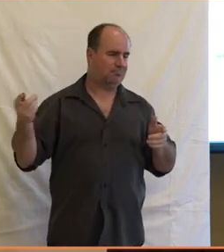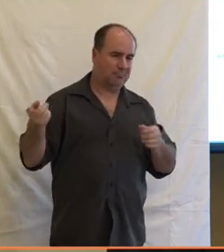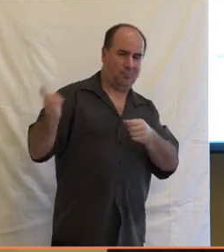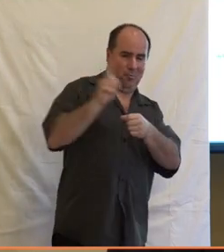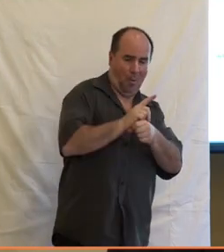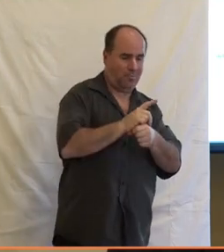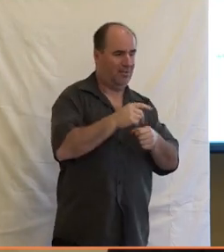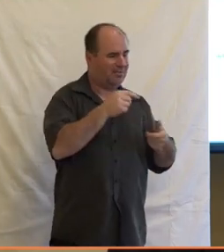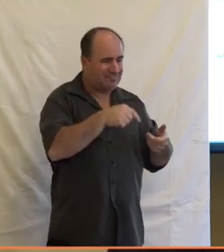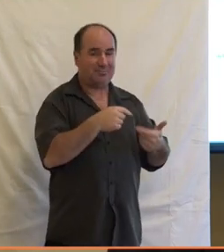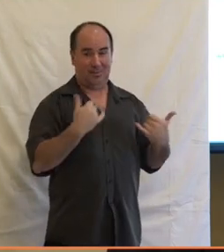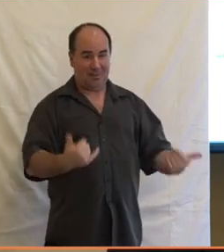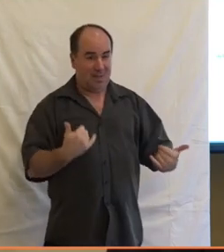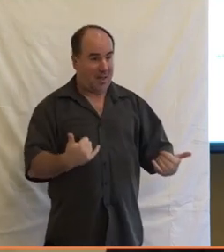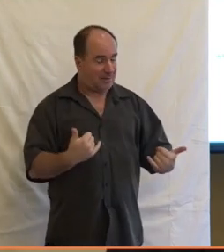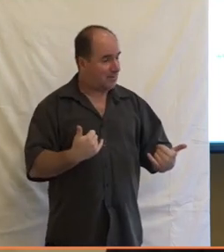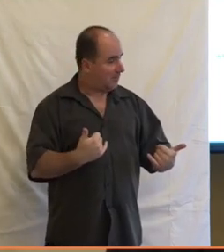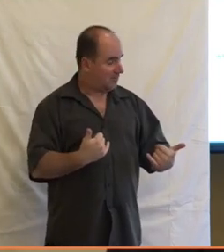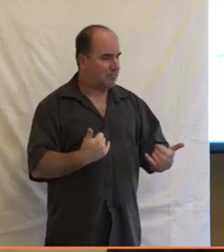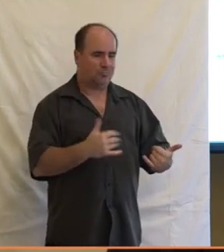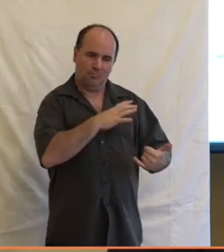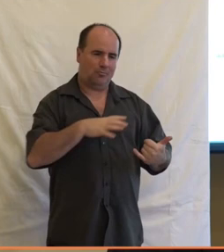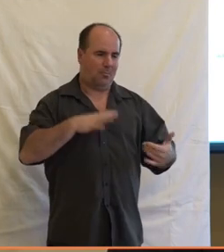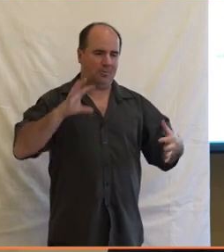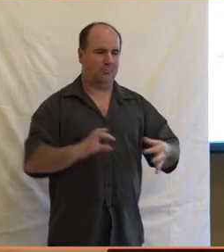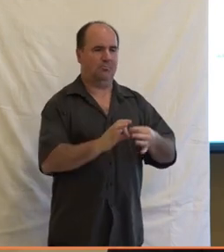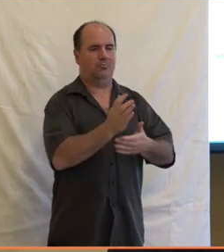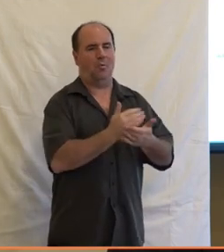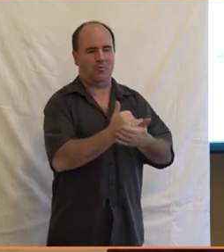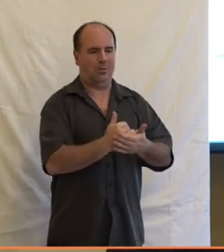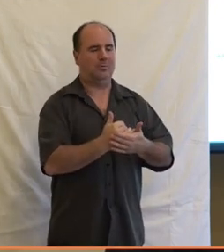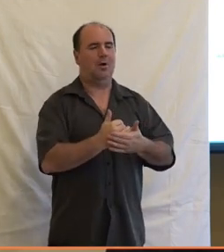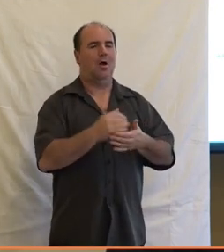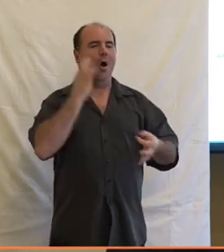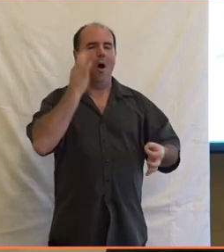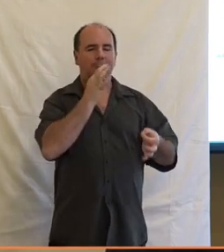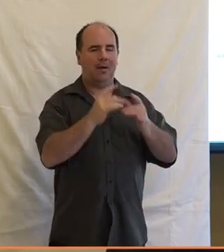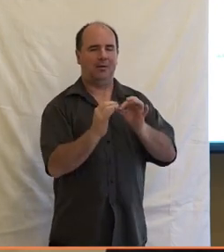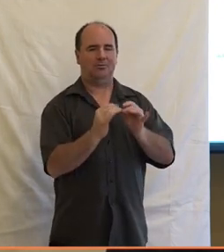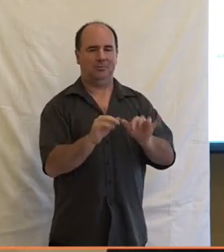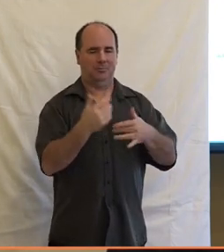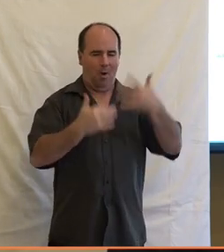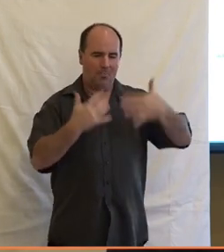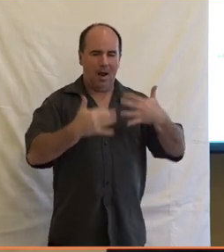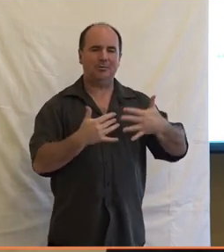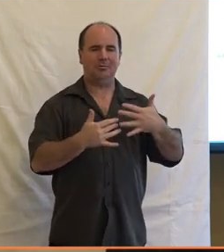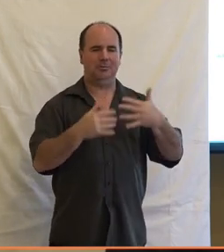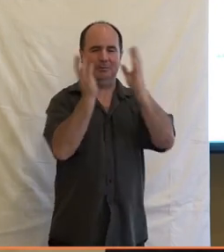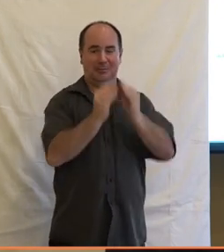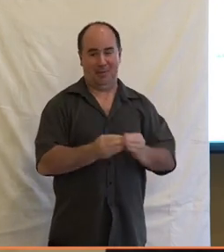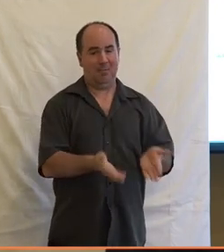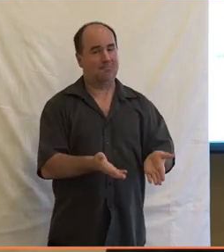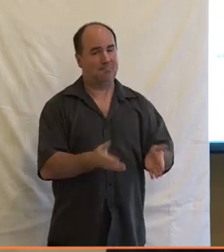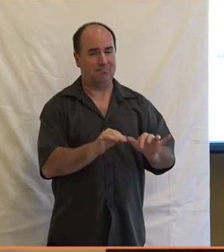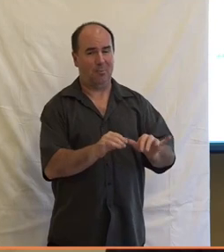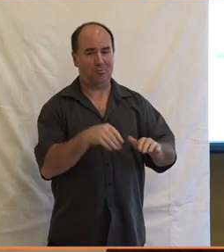neoplatilo vyvíjet, tak už dneska jsou vlastně běžnou součástí třeba operačního systému, nebo jsou vlastně k dispozici jako open source,